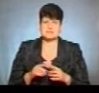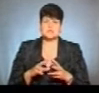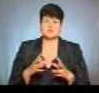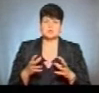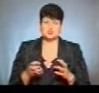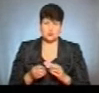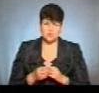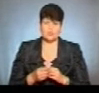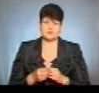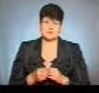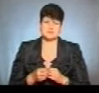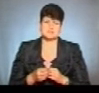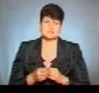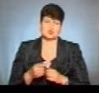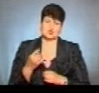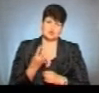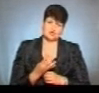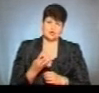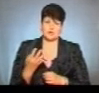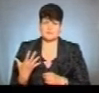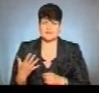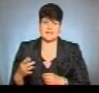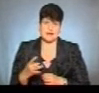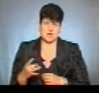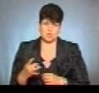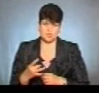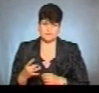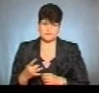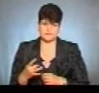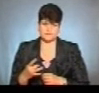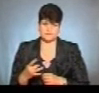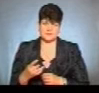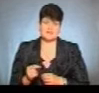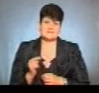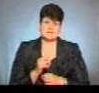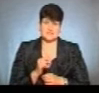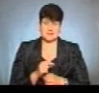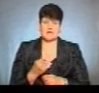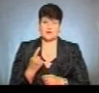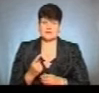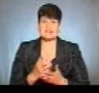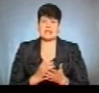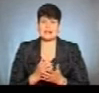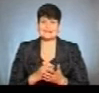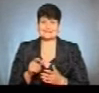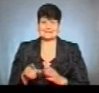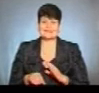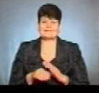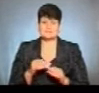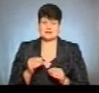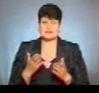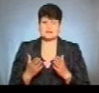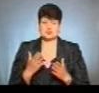сукупність зазвичай 4-5 районів. І від них один кандидат вибирається.